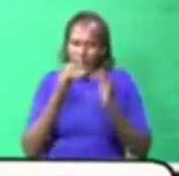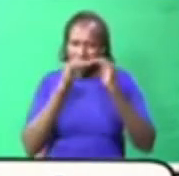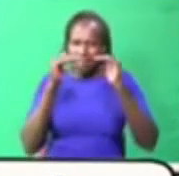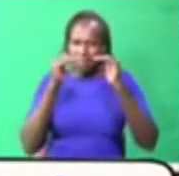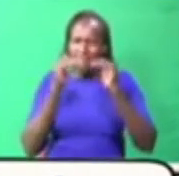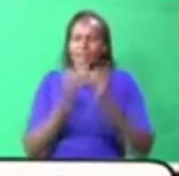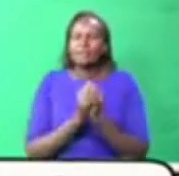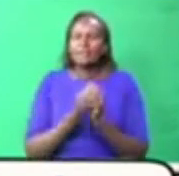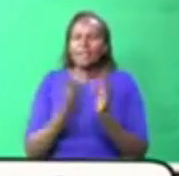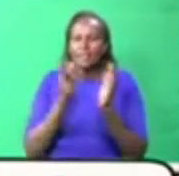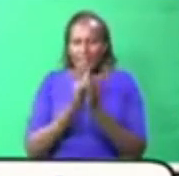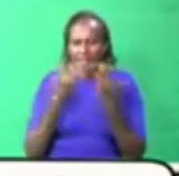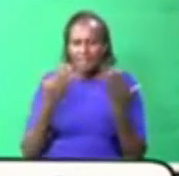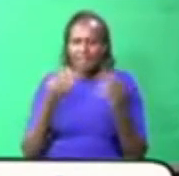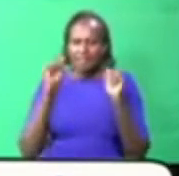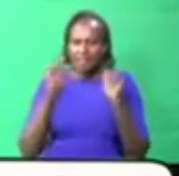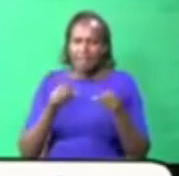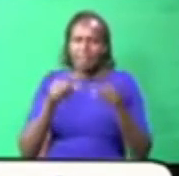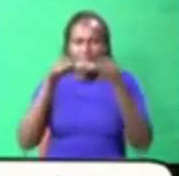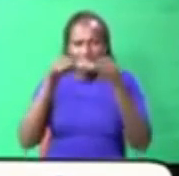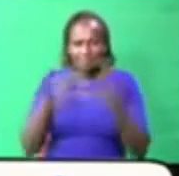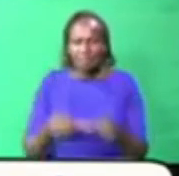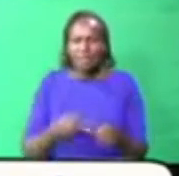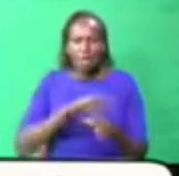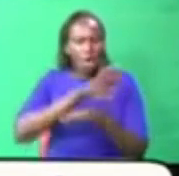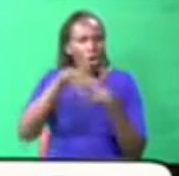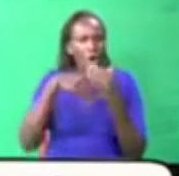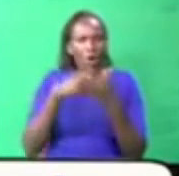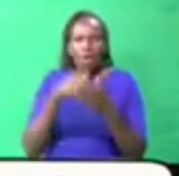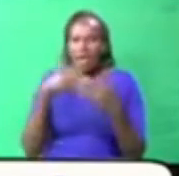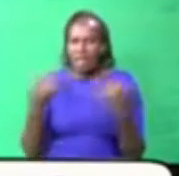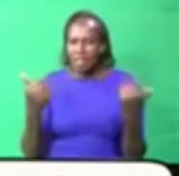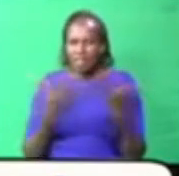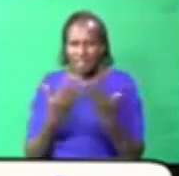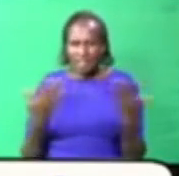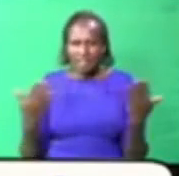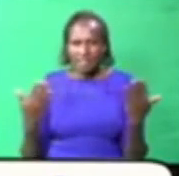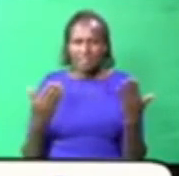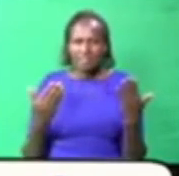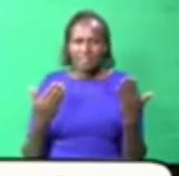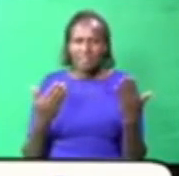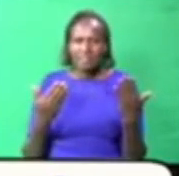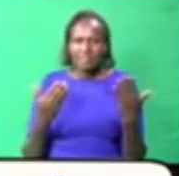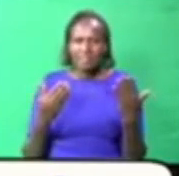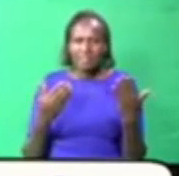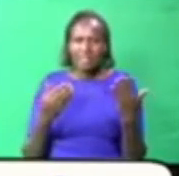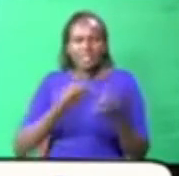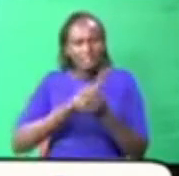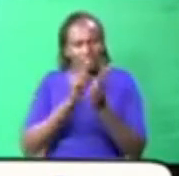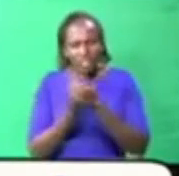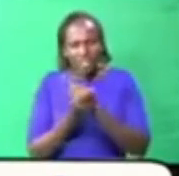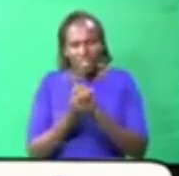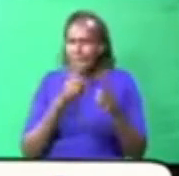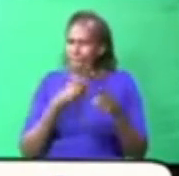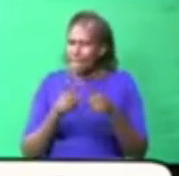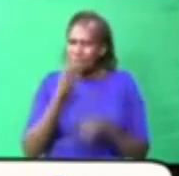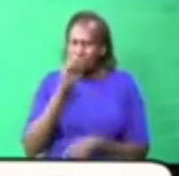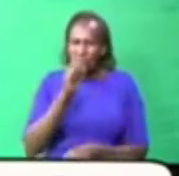thing that shall remain constant. All other factors, they are prone to change. But one